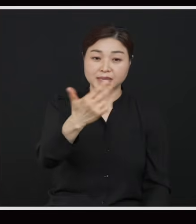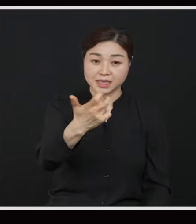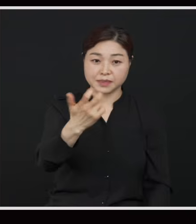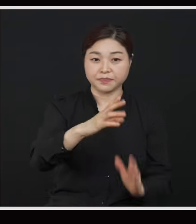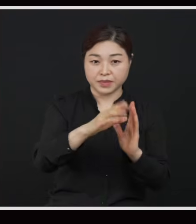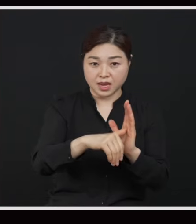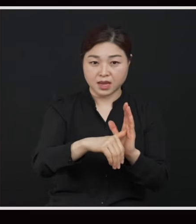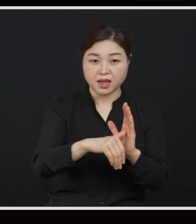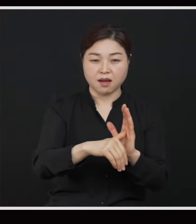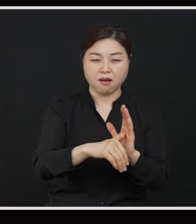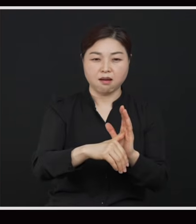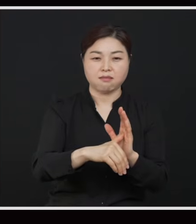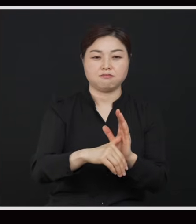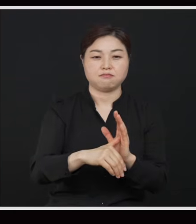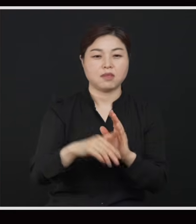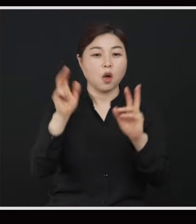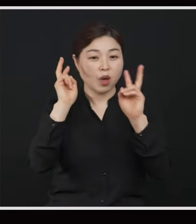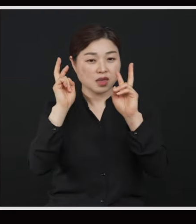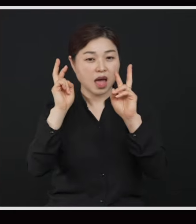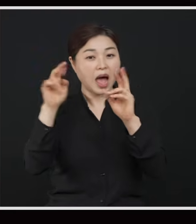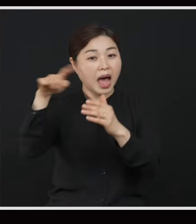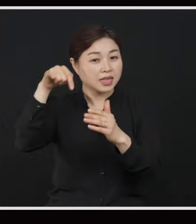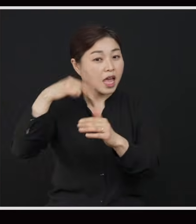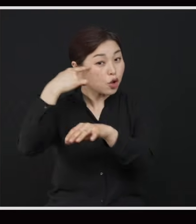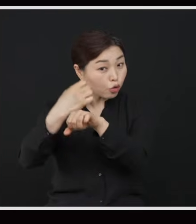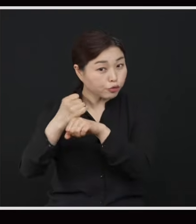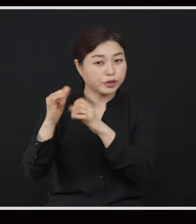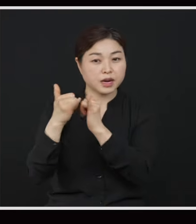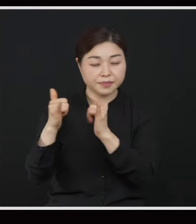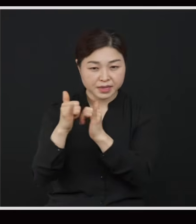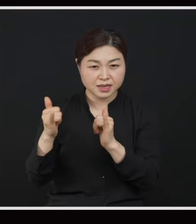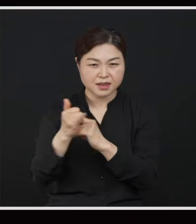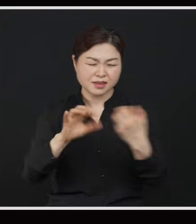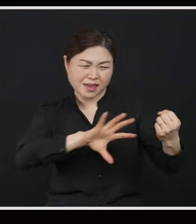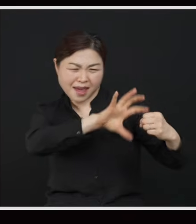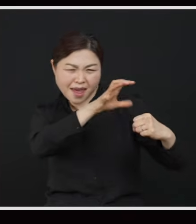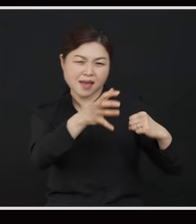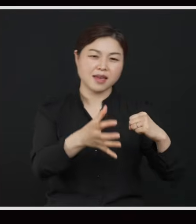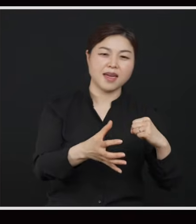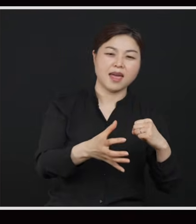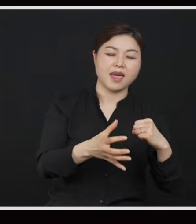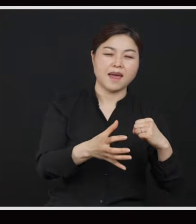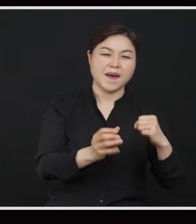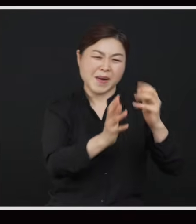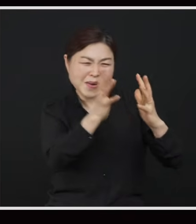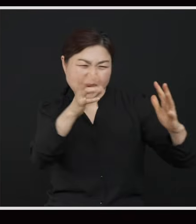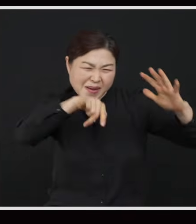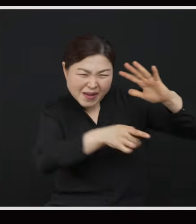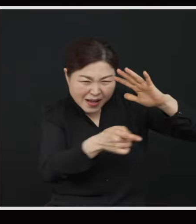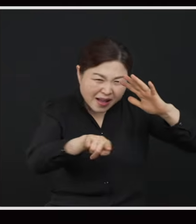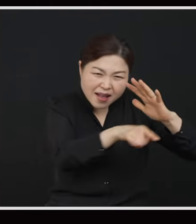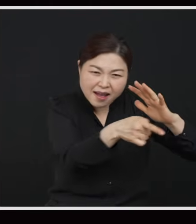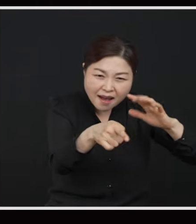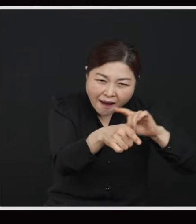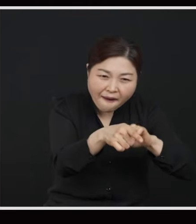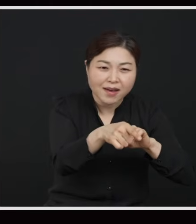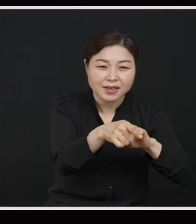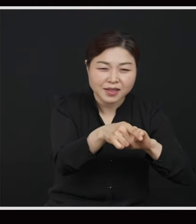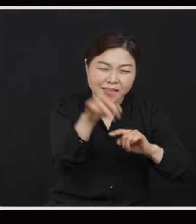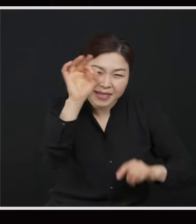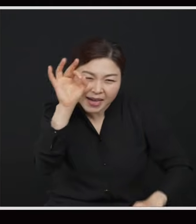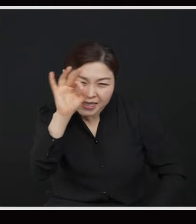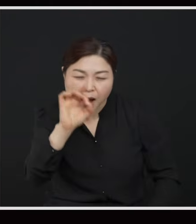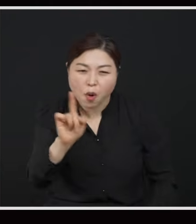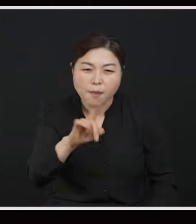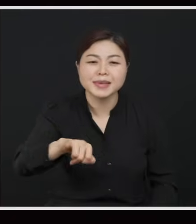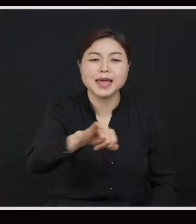드릴게요. 1970년대 어떤 학자들이 회사 연구원들이 그 전 세계